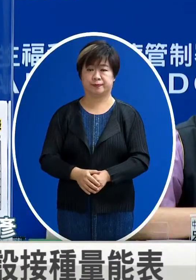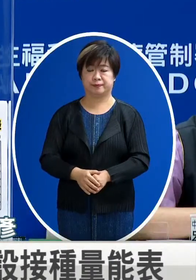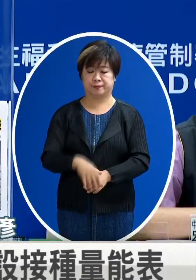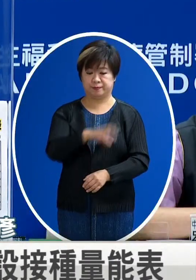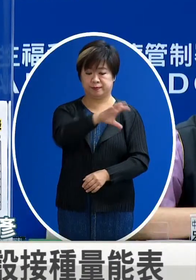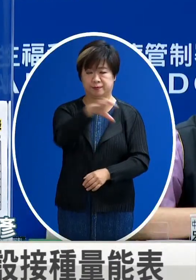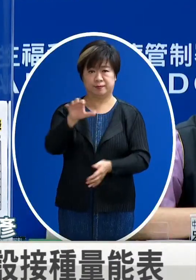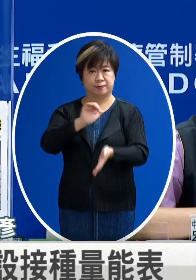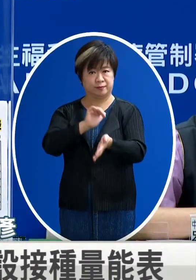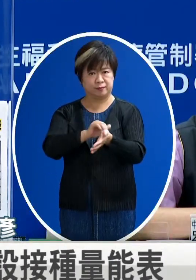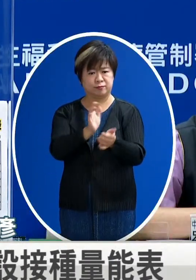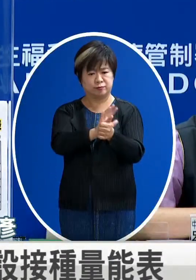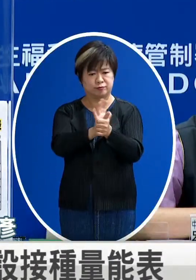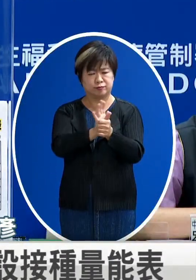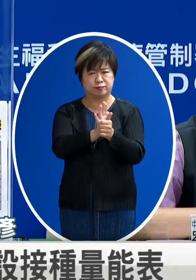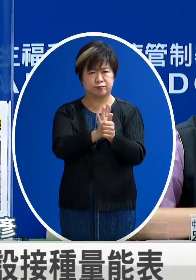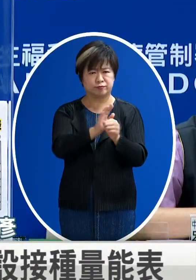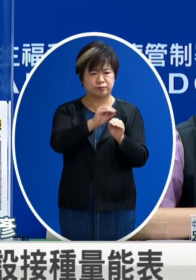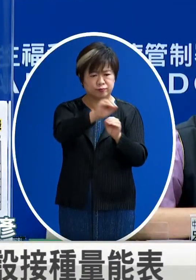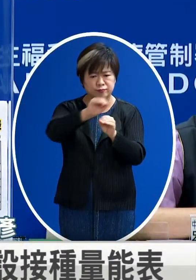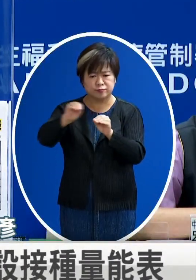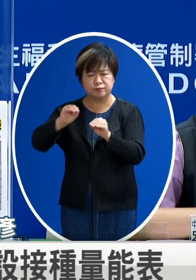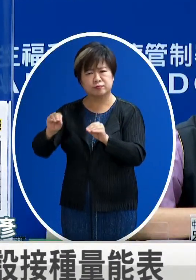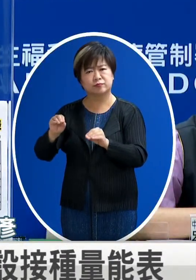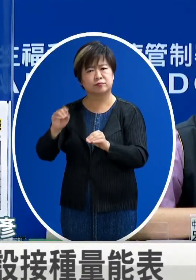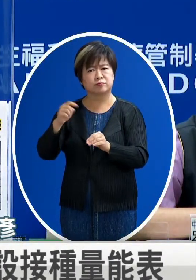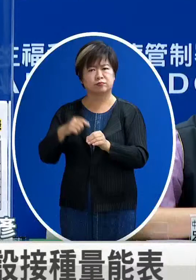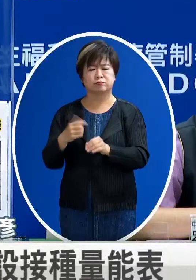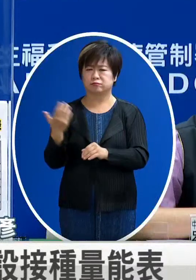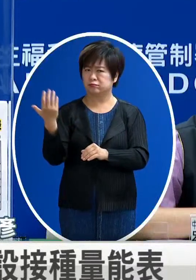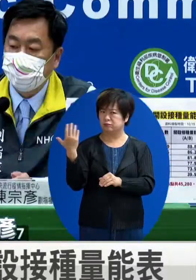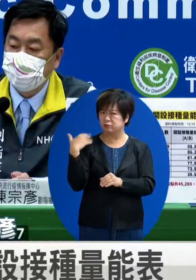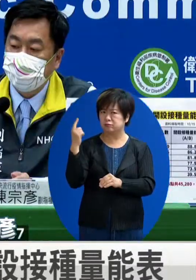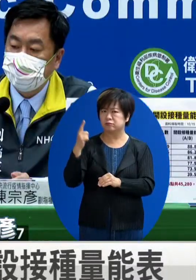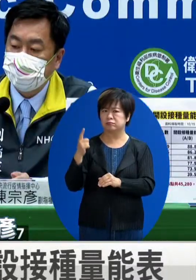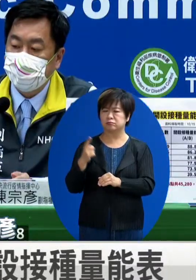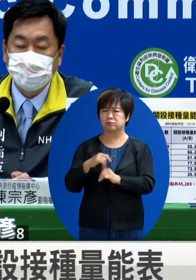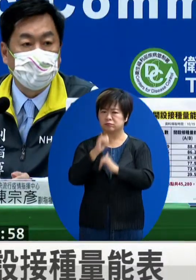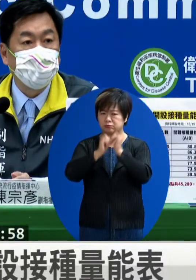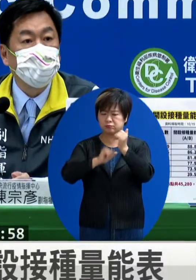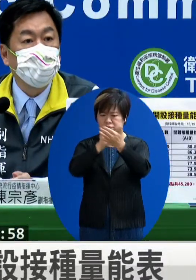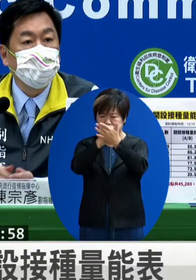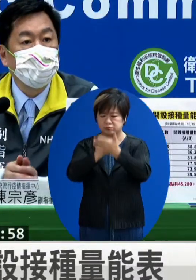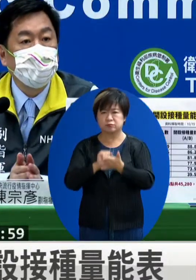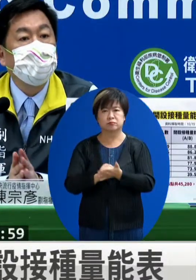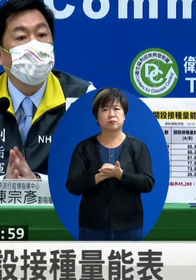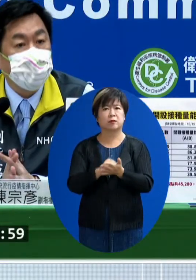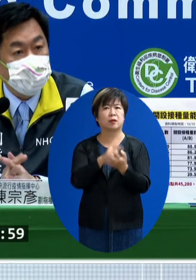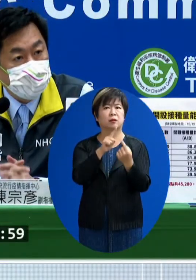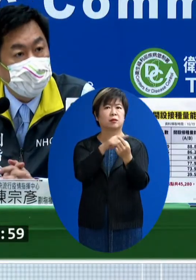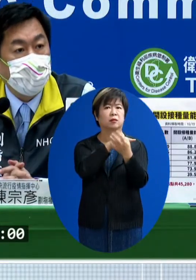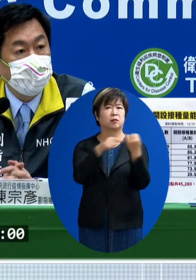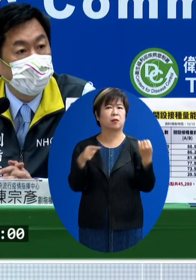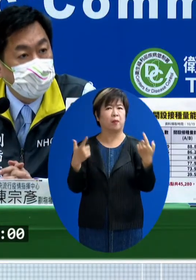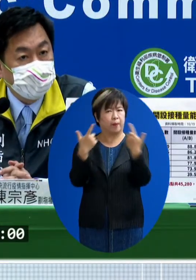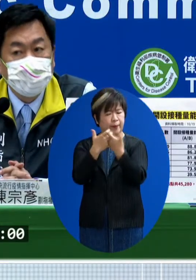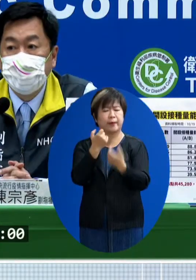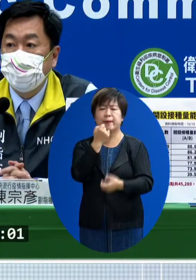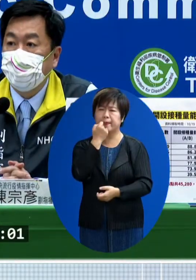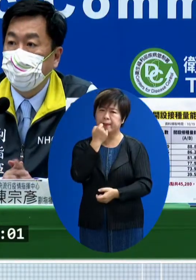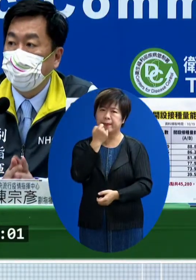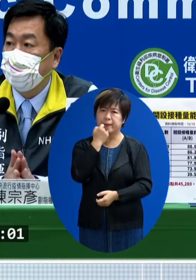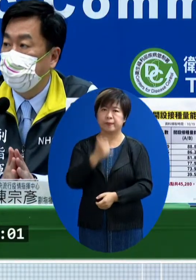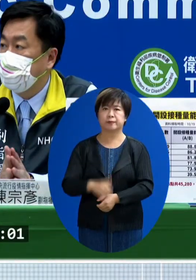们从过去的经验来看，其实应该都可以符合我们现在符合预约资格的人数，应该都足以来因